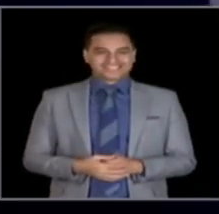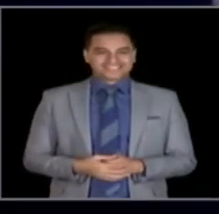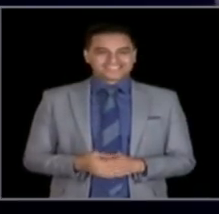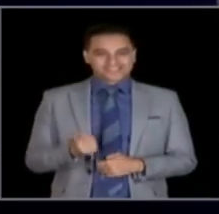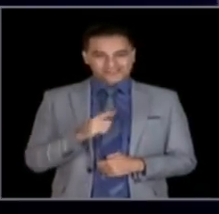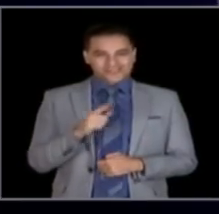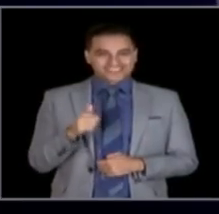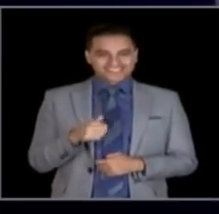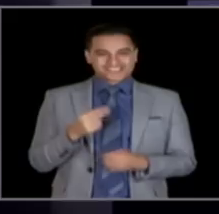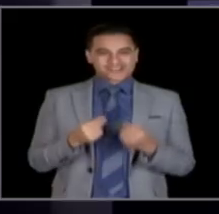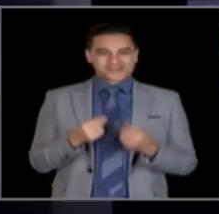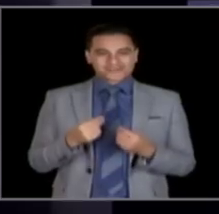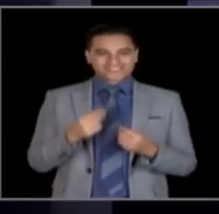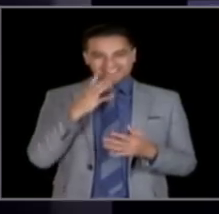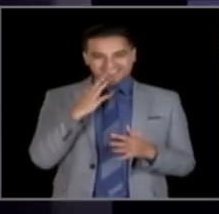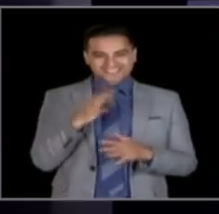واضح الاجواء هيبقى دمها خفيف.